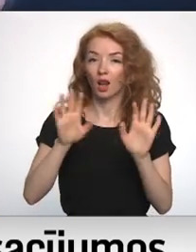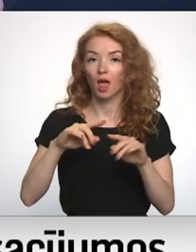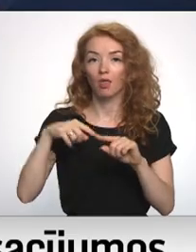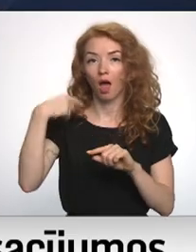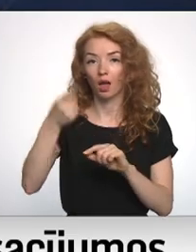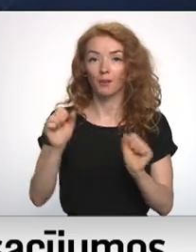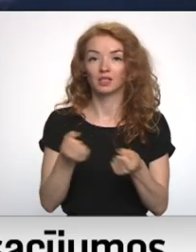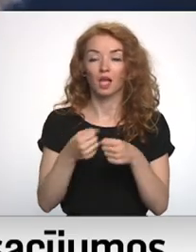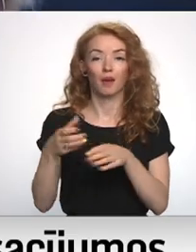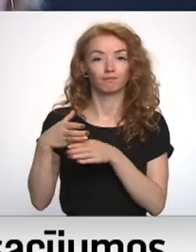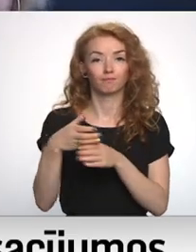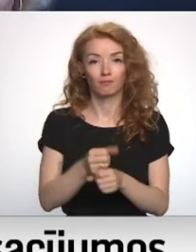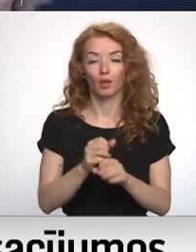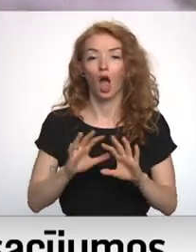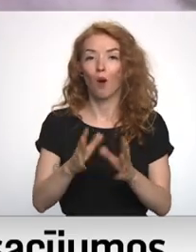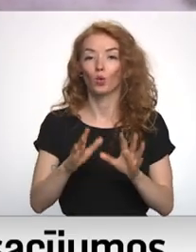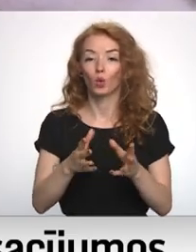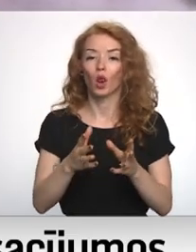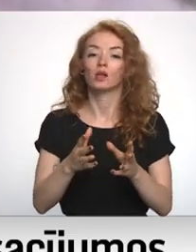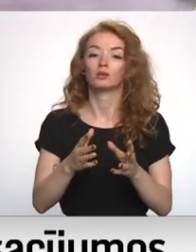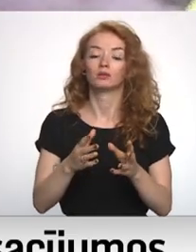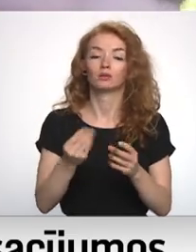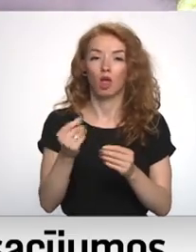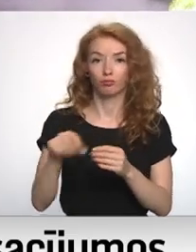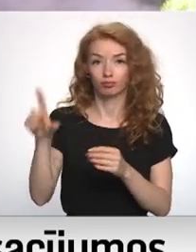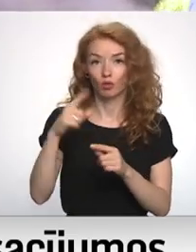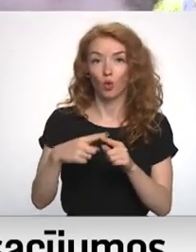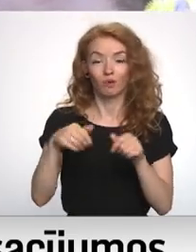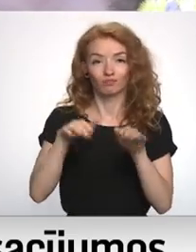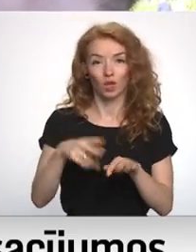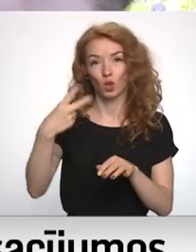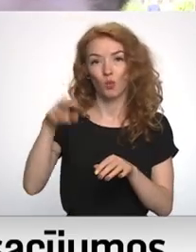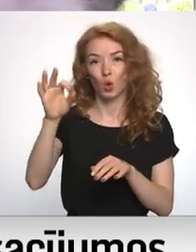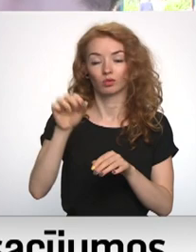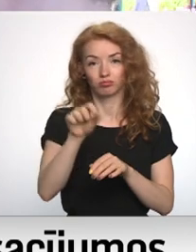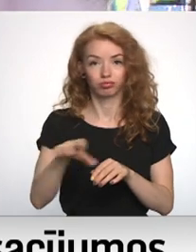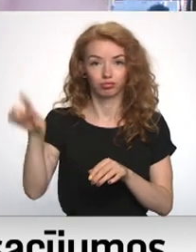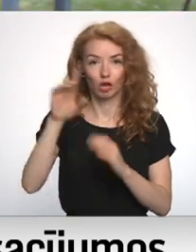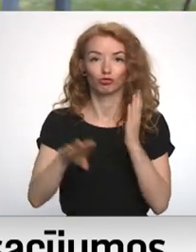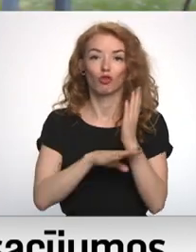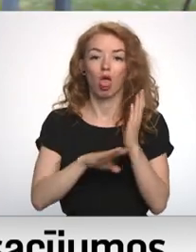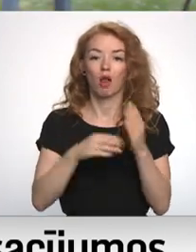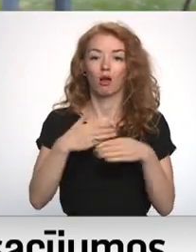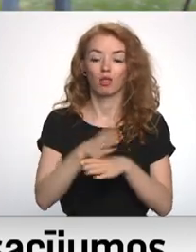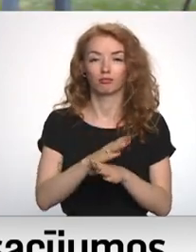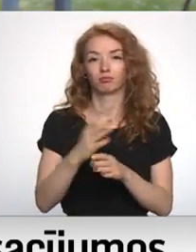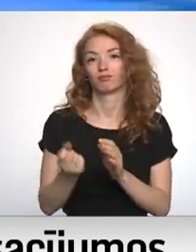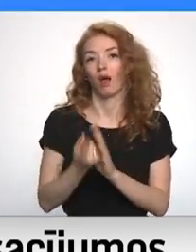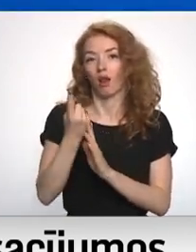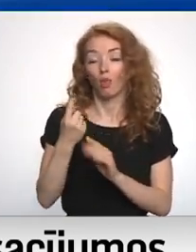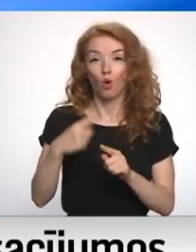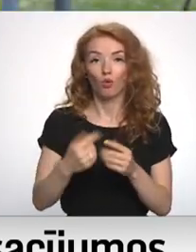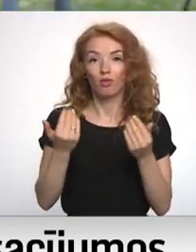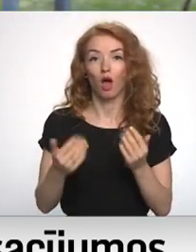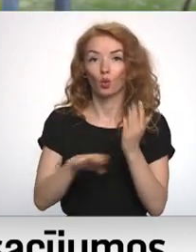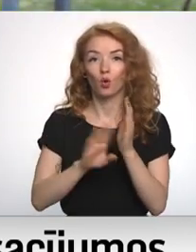nākamajā ziemā samazinātu apkursu cenu kāpumu. Lēmums par 20% palielināšot šķeldes pieejamību Latvijā. Atgādināšu, ka tagad varēs